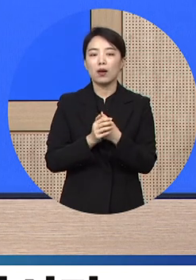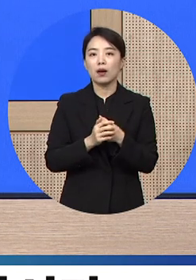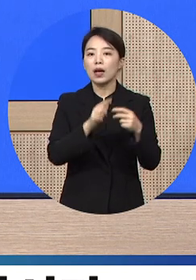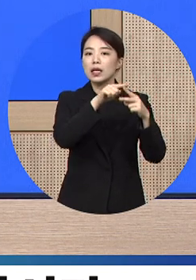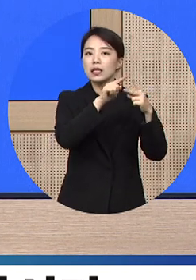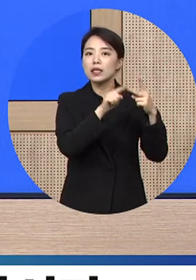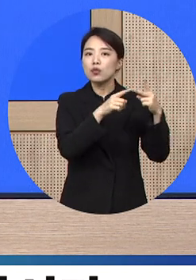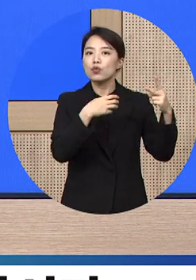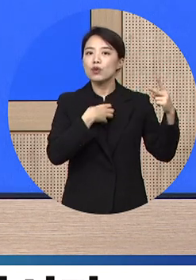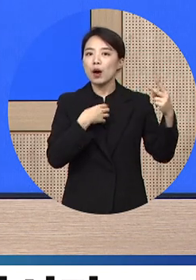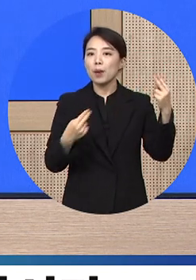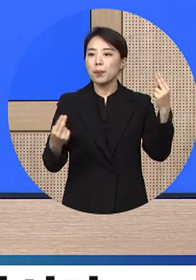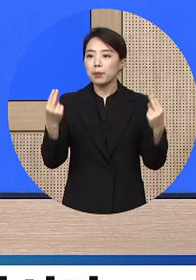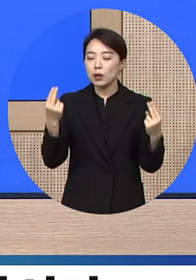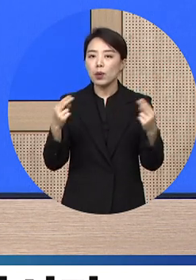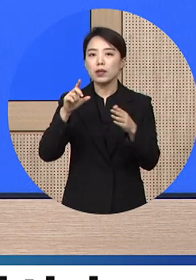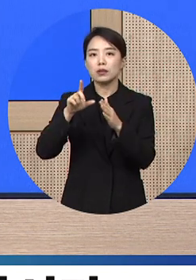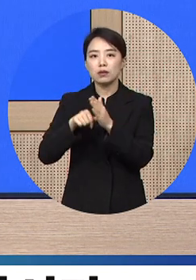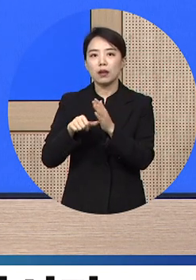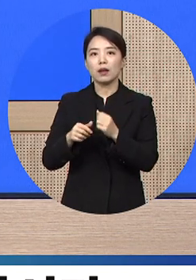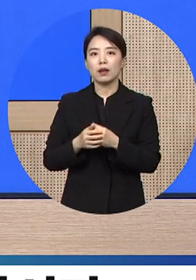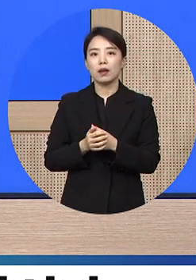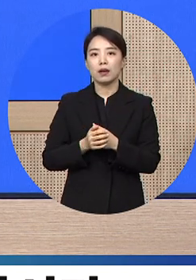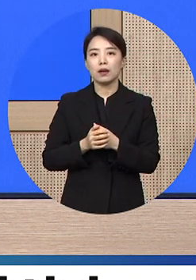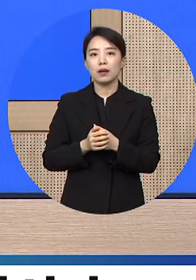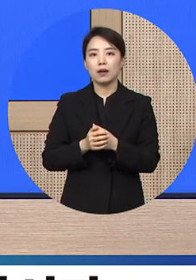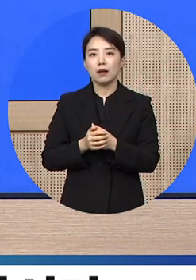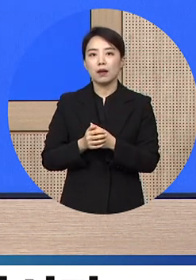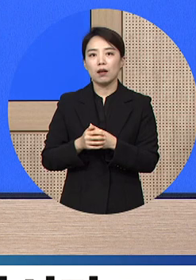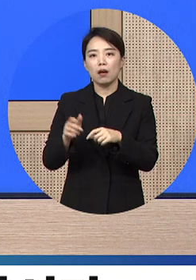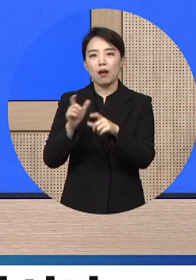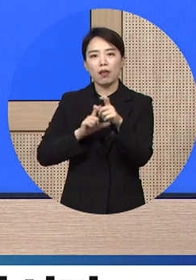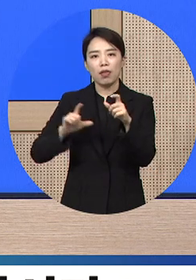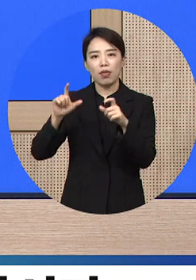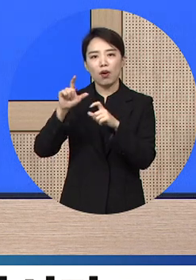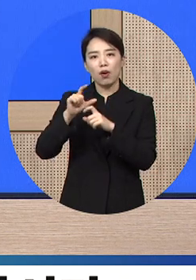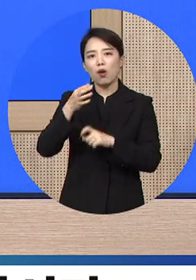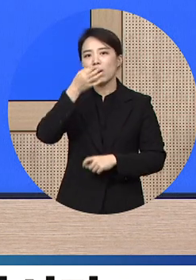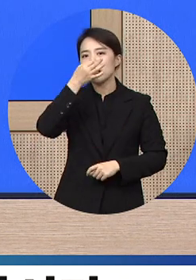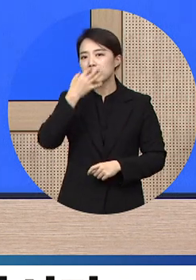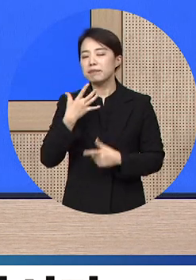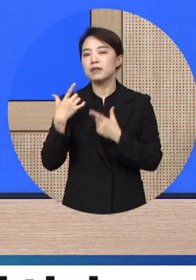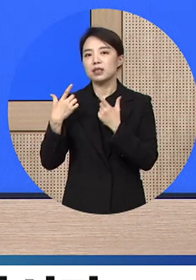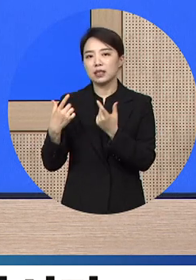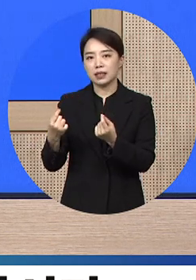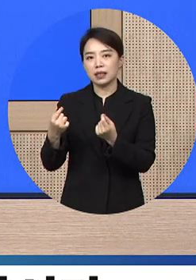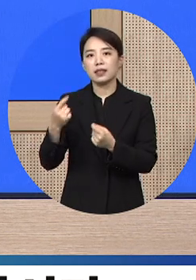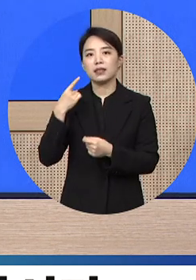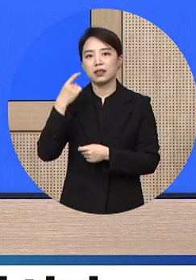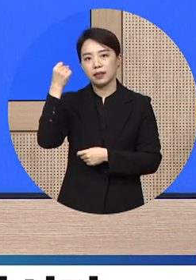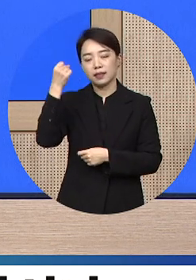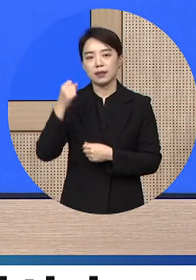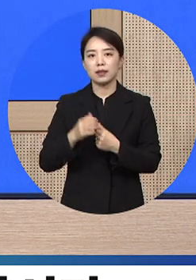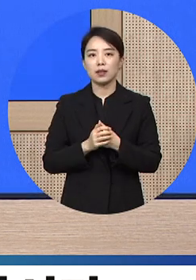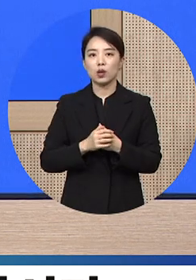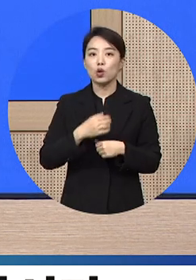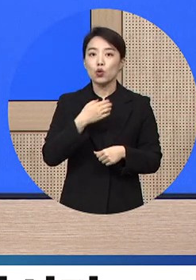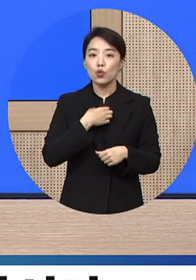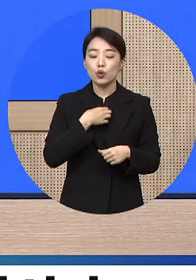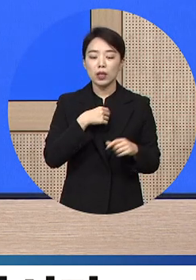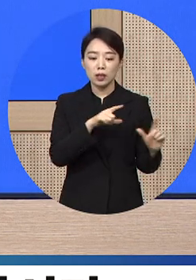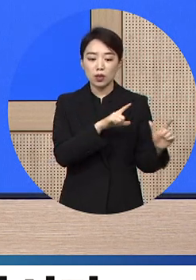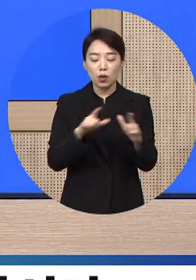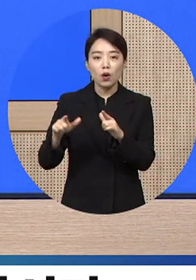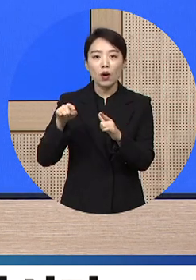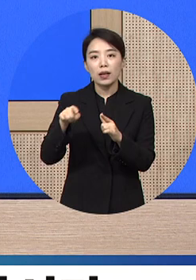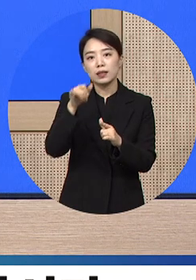번의 위기에 비해서 더 힘든 어려움으로 올 가능성이 크다고 생각합니다. 위기는 여러 가지로